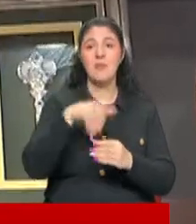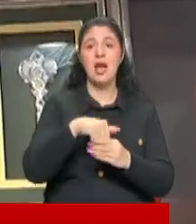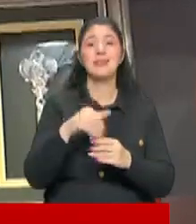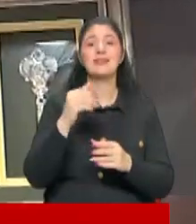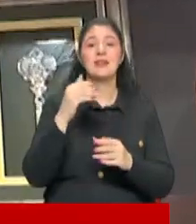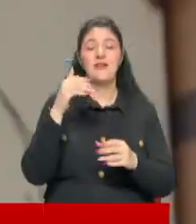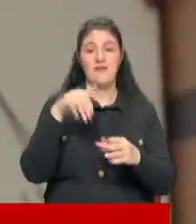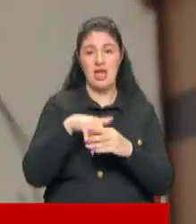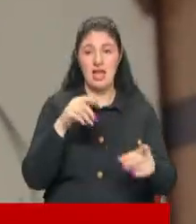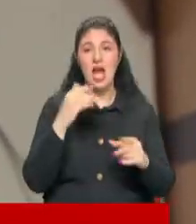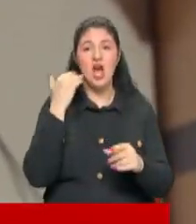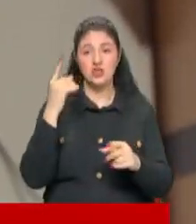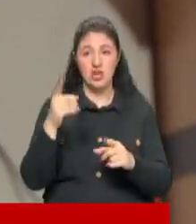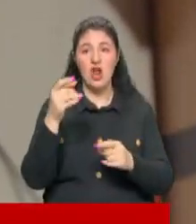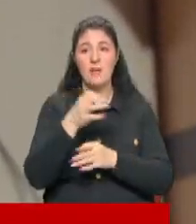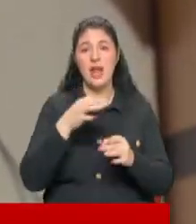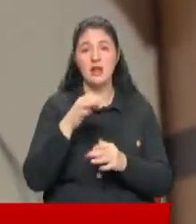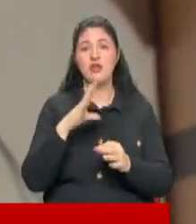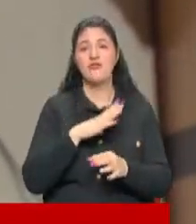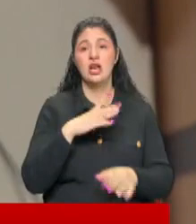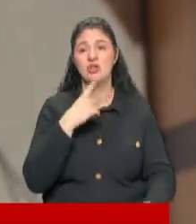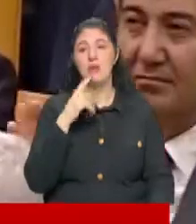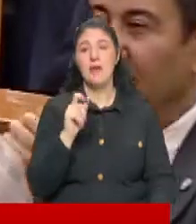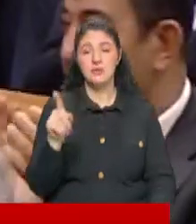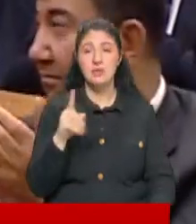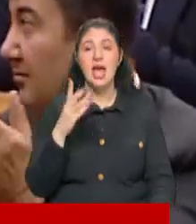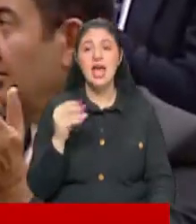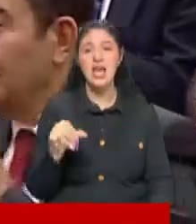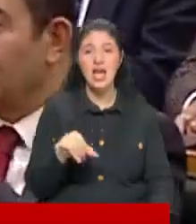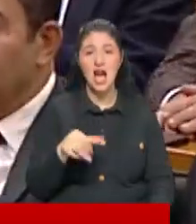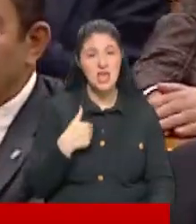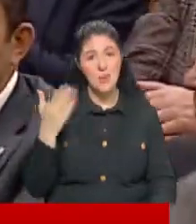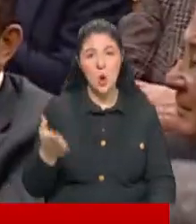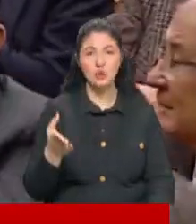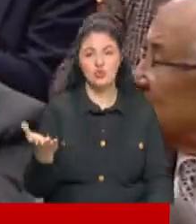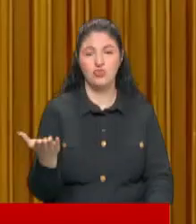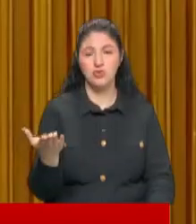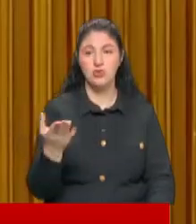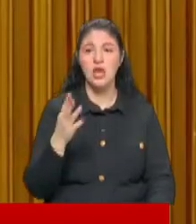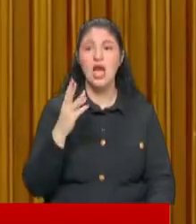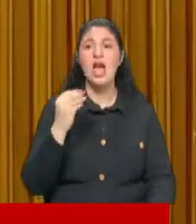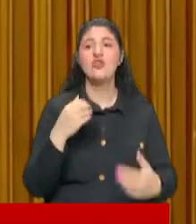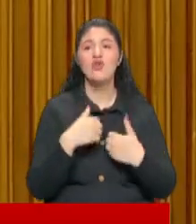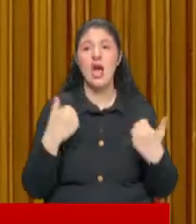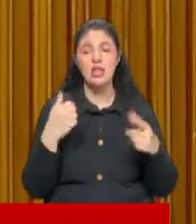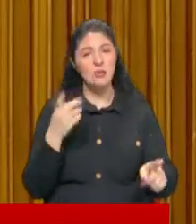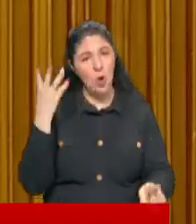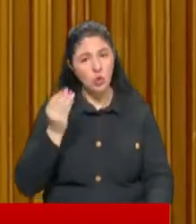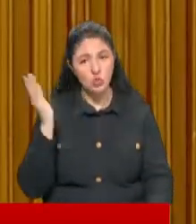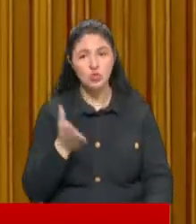Ümit dikbayır akşener'e yönelik operasyon var açıklaması yaptı en yakınım olsun en güvendiğim